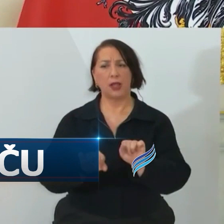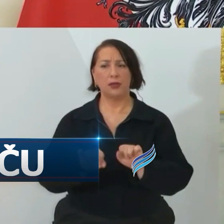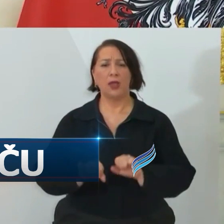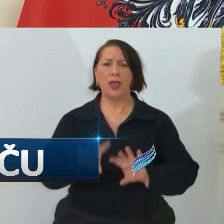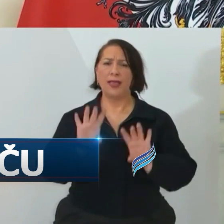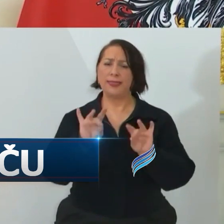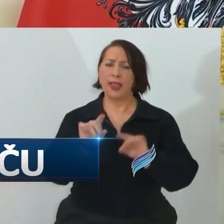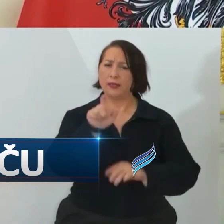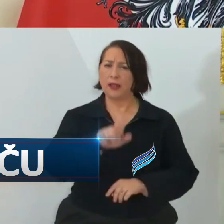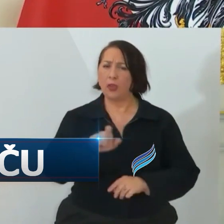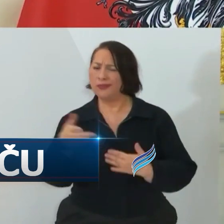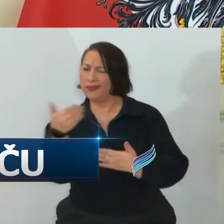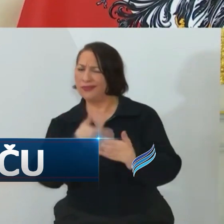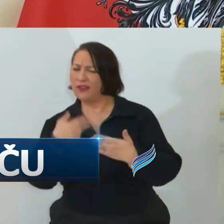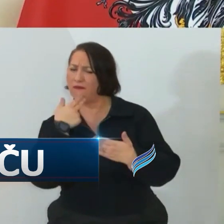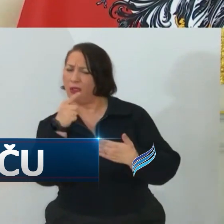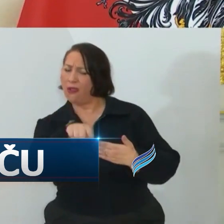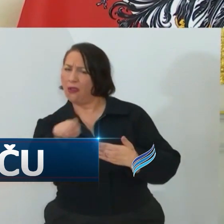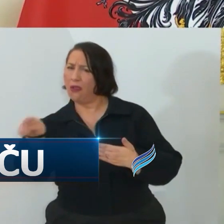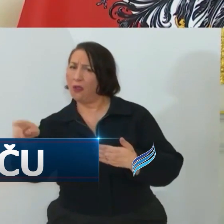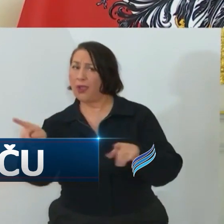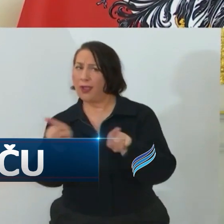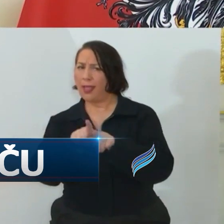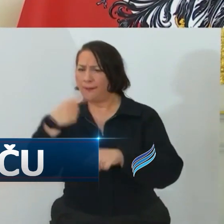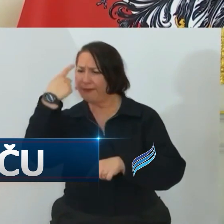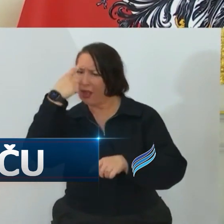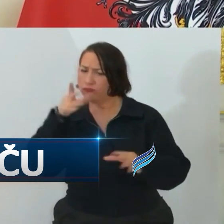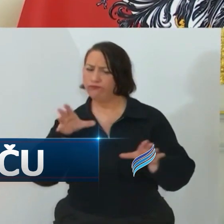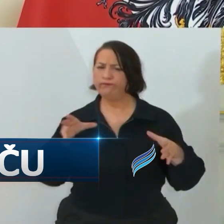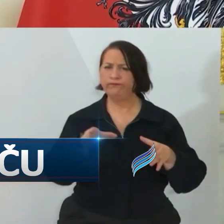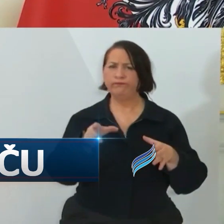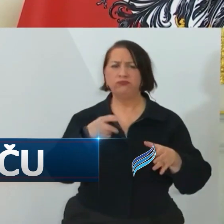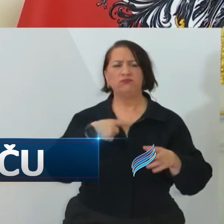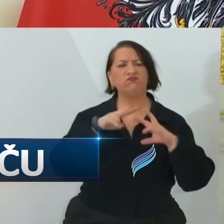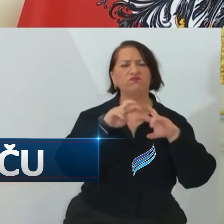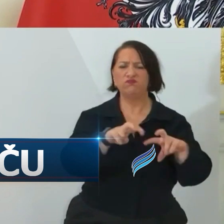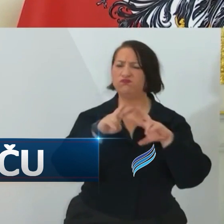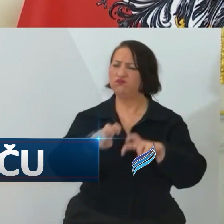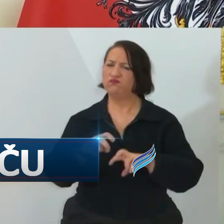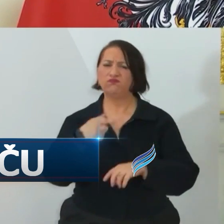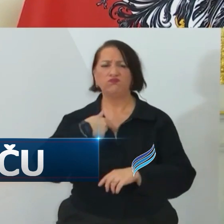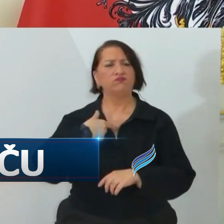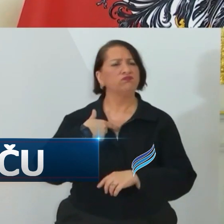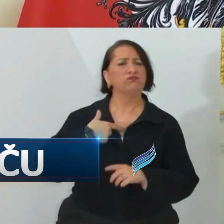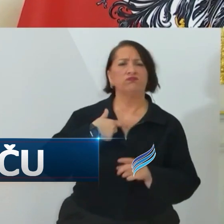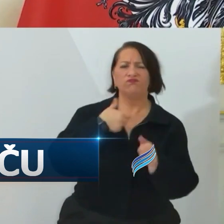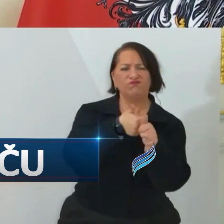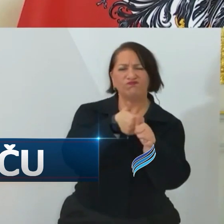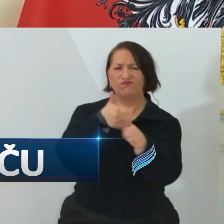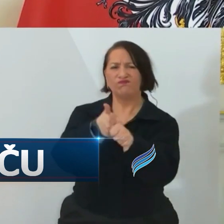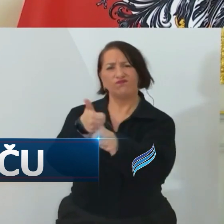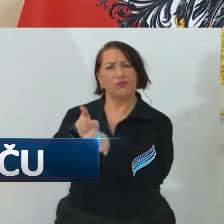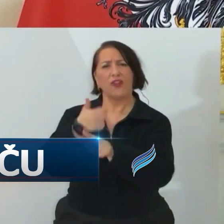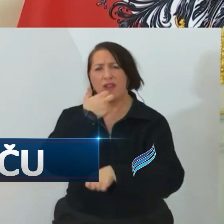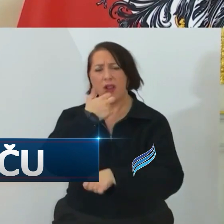demokratiju. Naći ćemo odgovorne i osuditi ih uz odgovarajuću kaznu. Također ćemo tragati za svim onima koji su